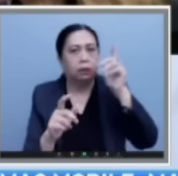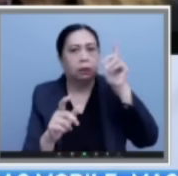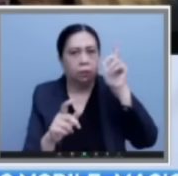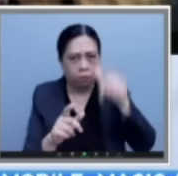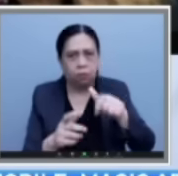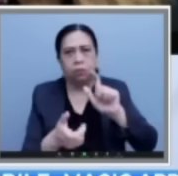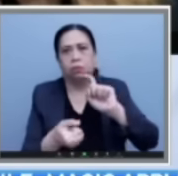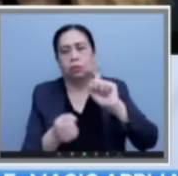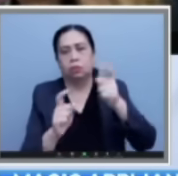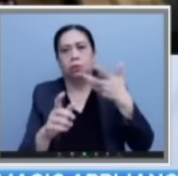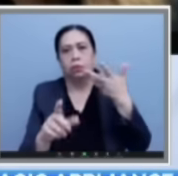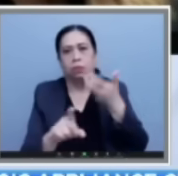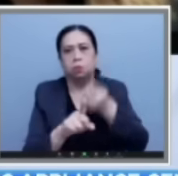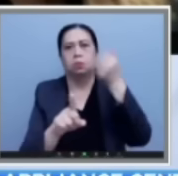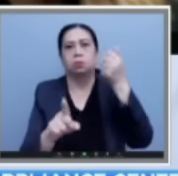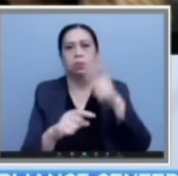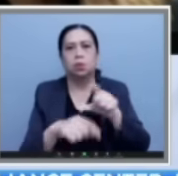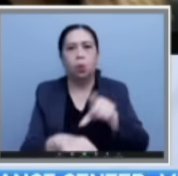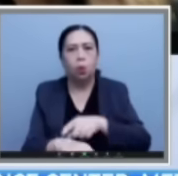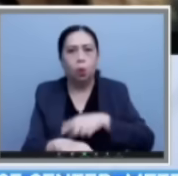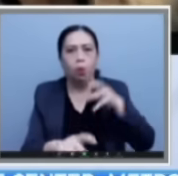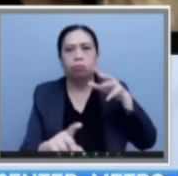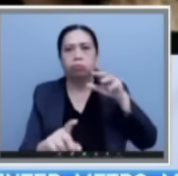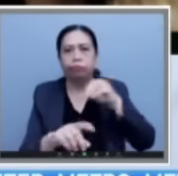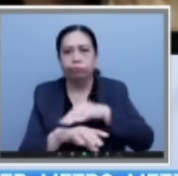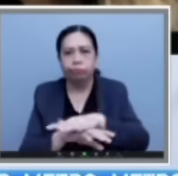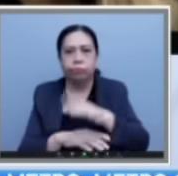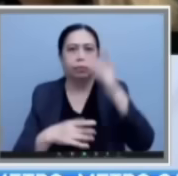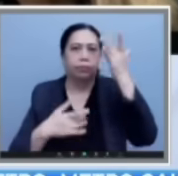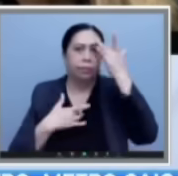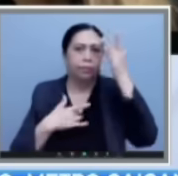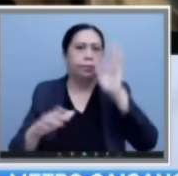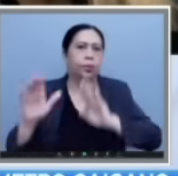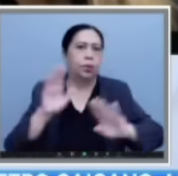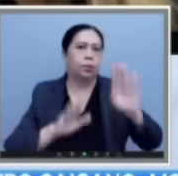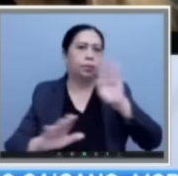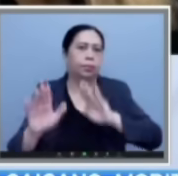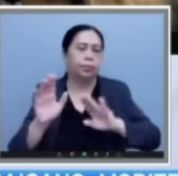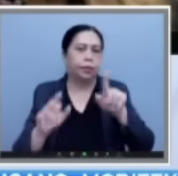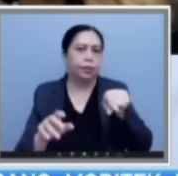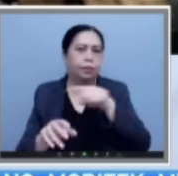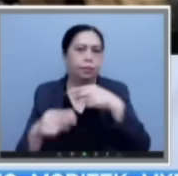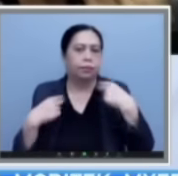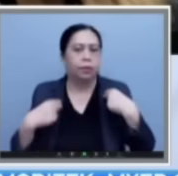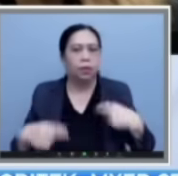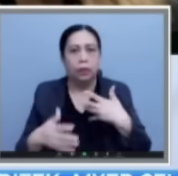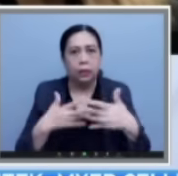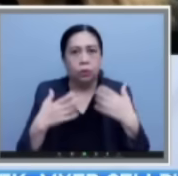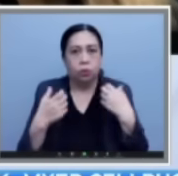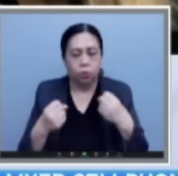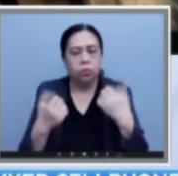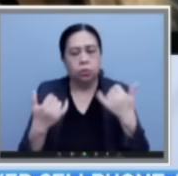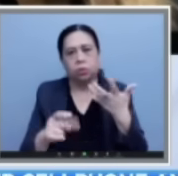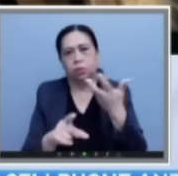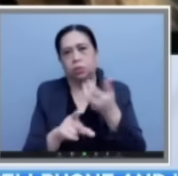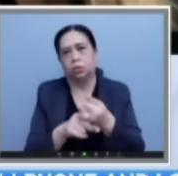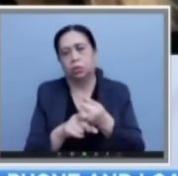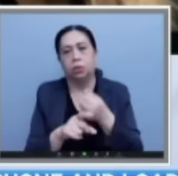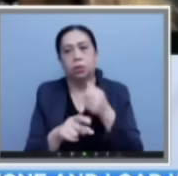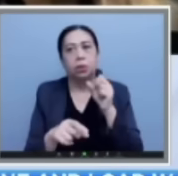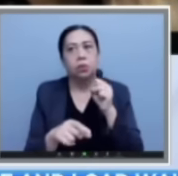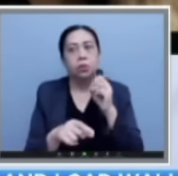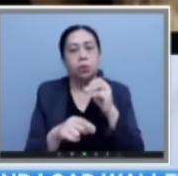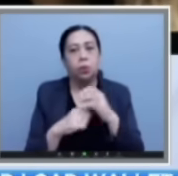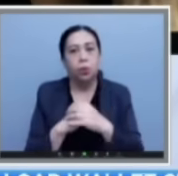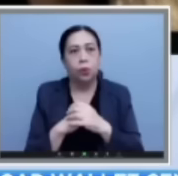magkaroon ng pangmatagalan na problema no sa ating katawan so Ah kaya ang